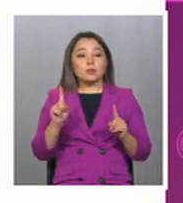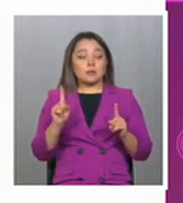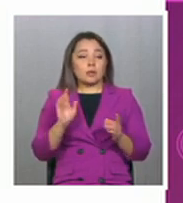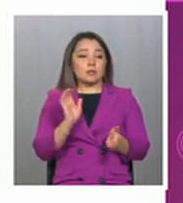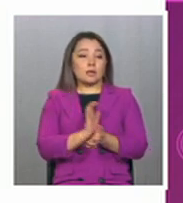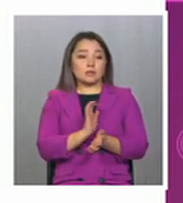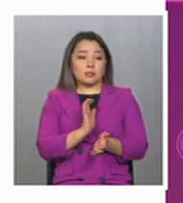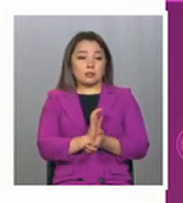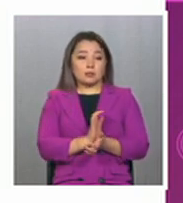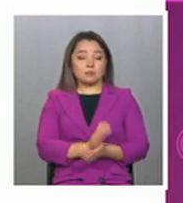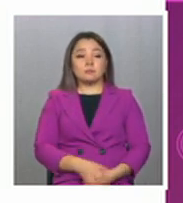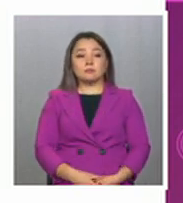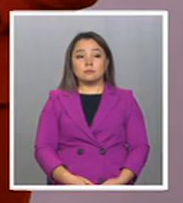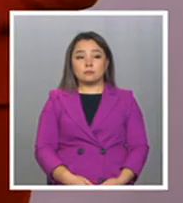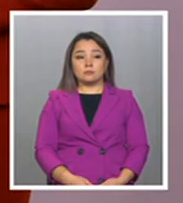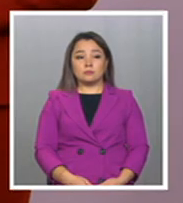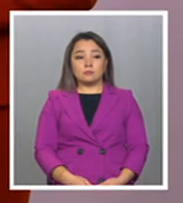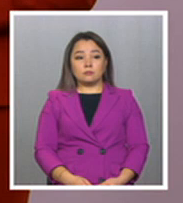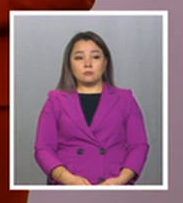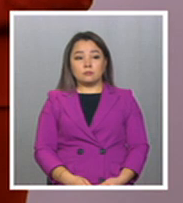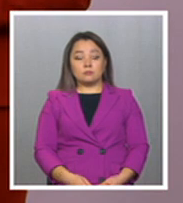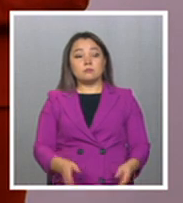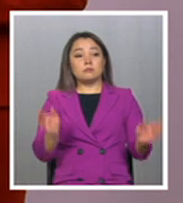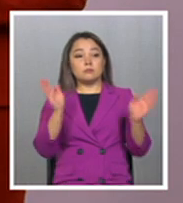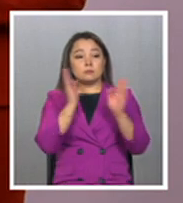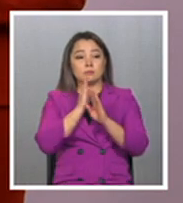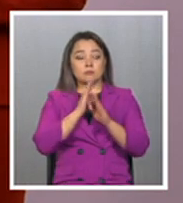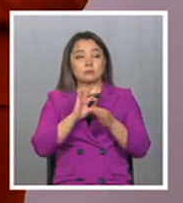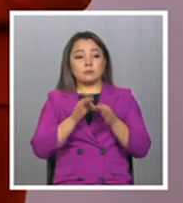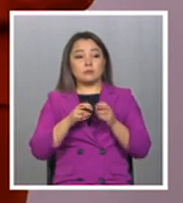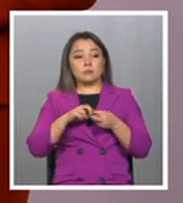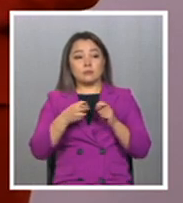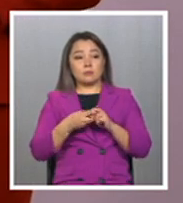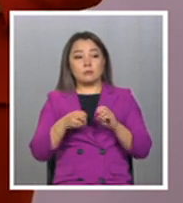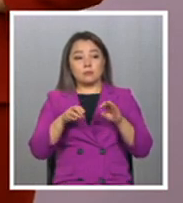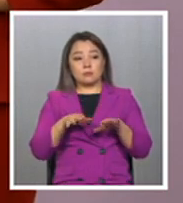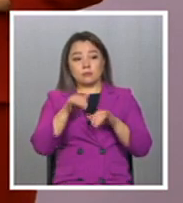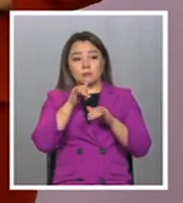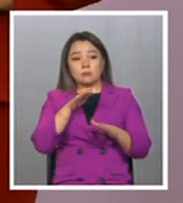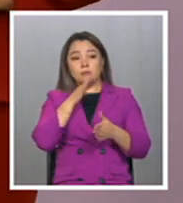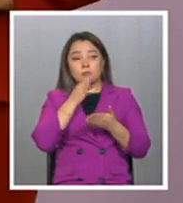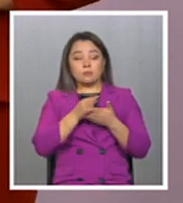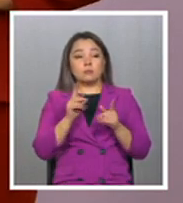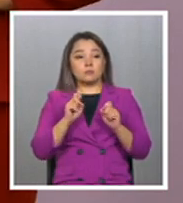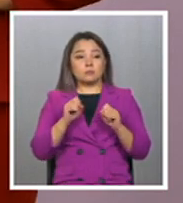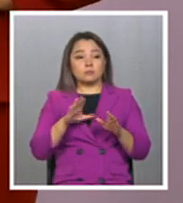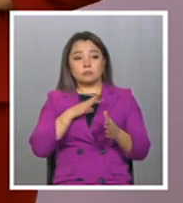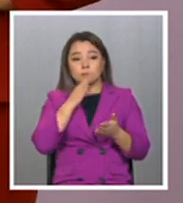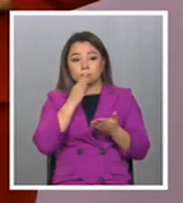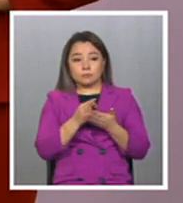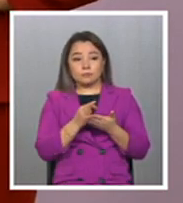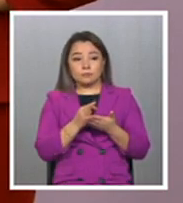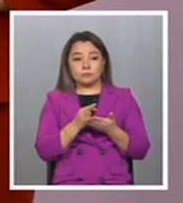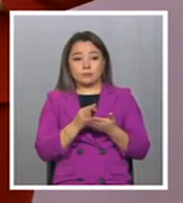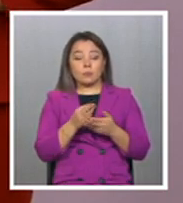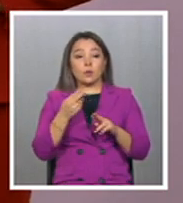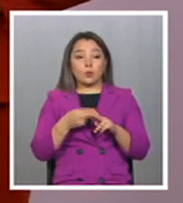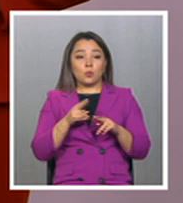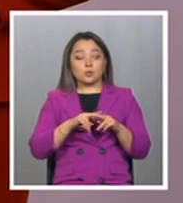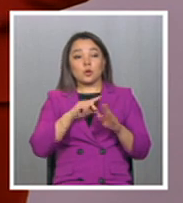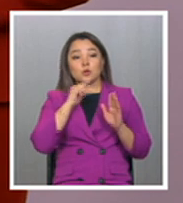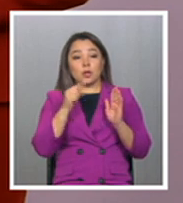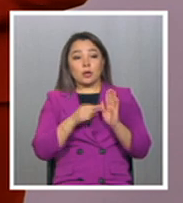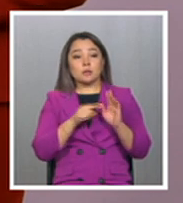Экологиялық мәселелер шешілмесе не болуы мүмкін? Осы